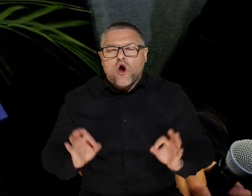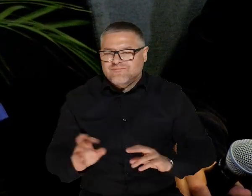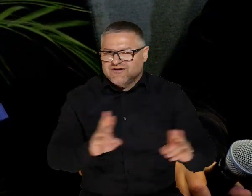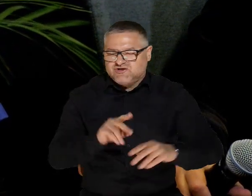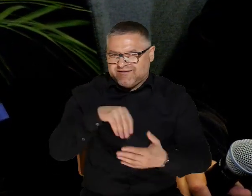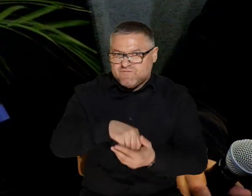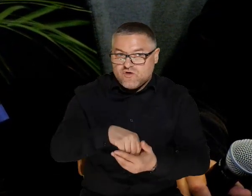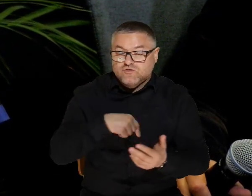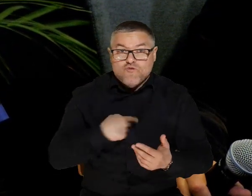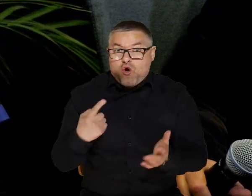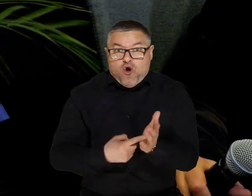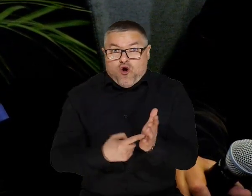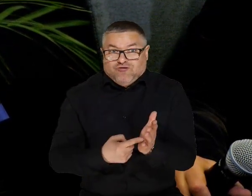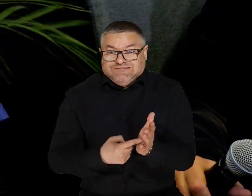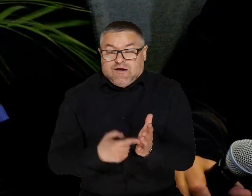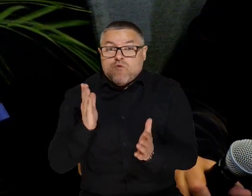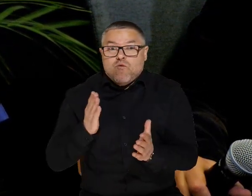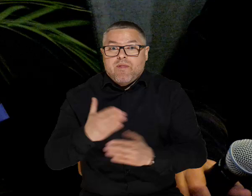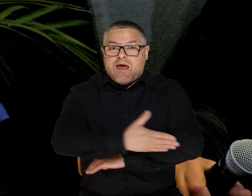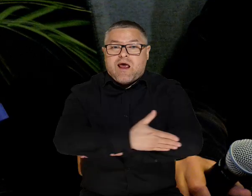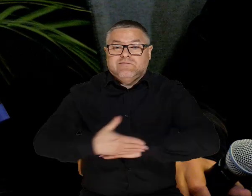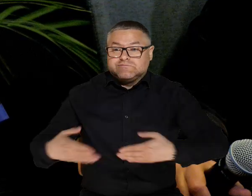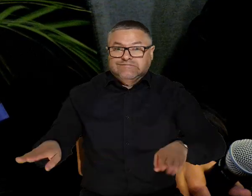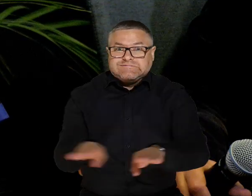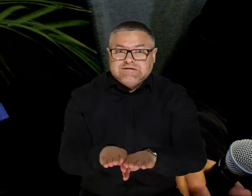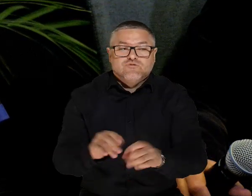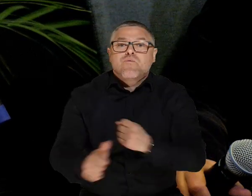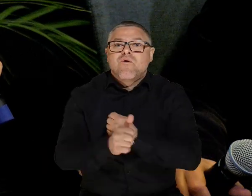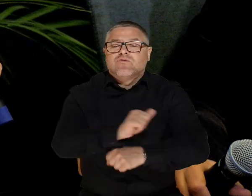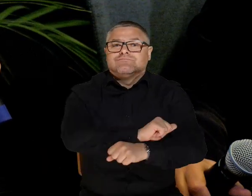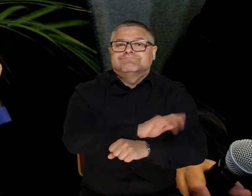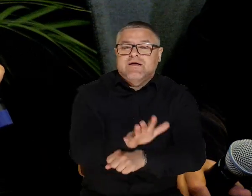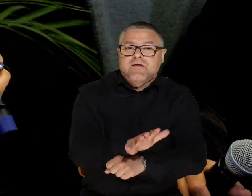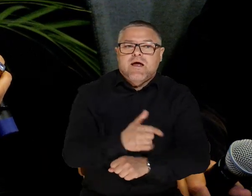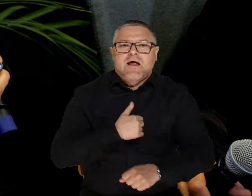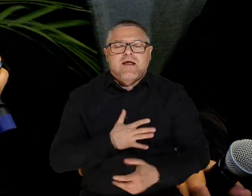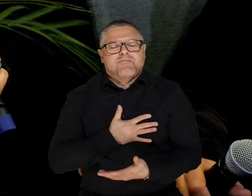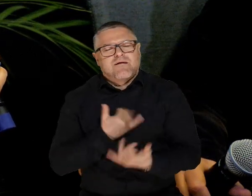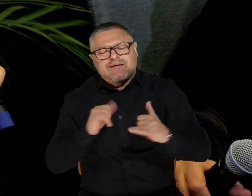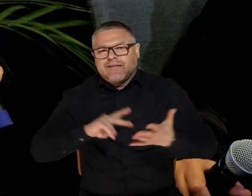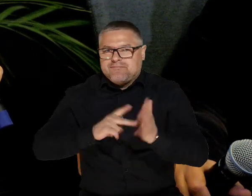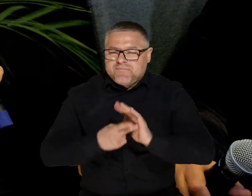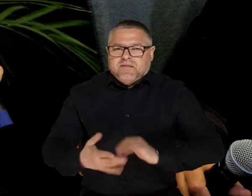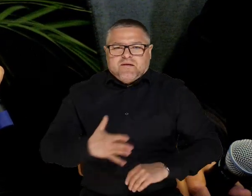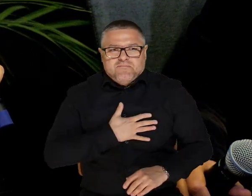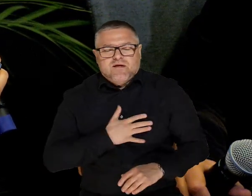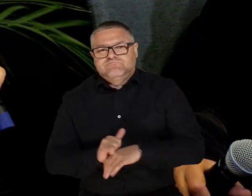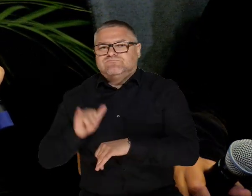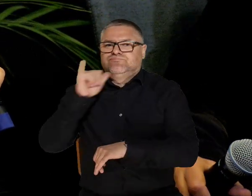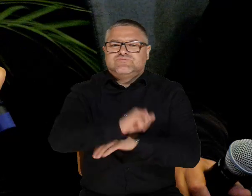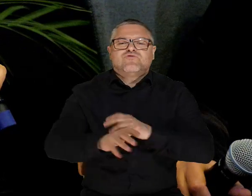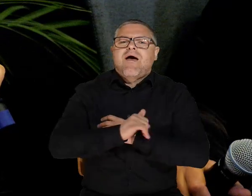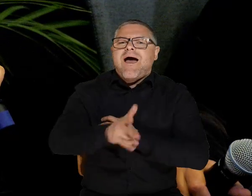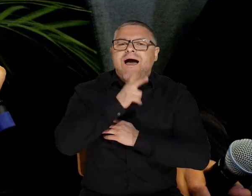I to był ostatni moment, bo potem już granice były zamknięte ze względu na pandemię. Ja miałam wtedy inny plan, rzeczywiście miałam lecieć do